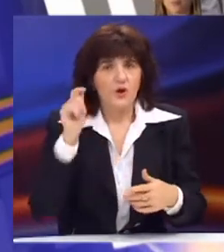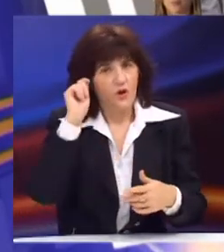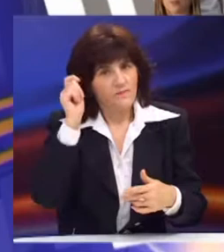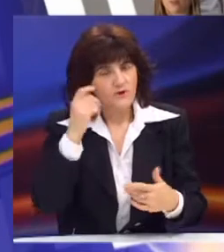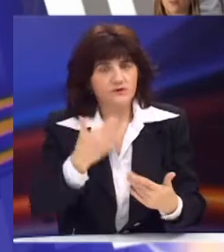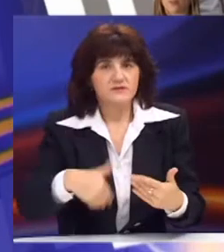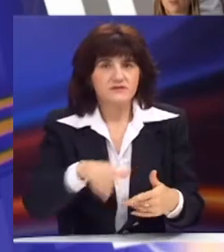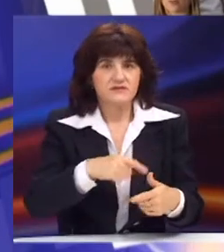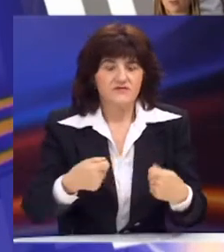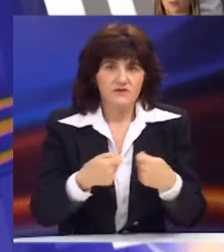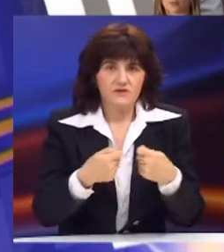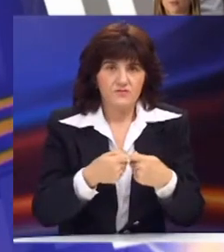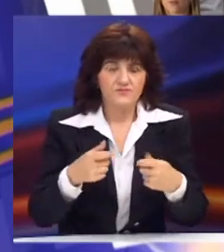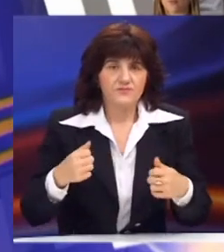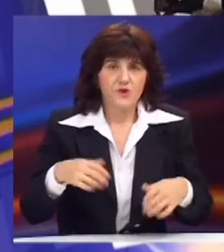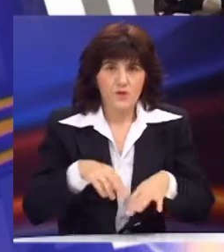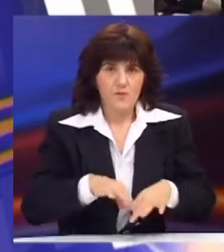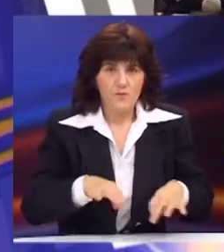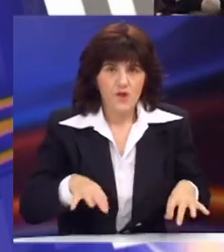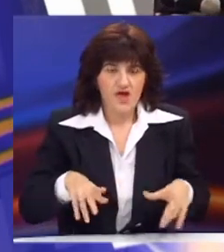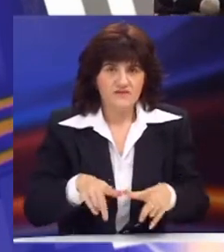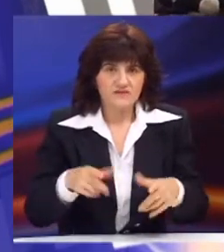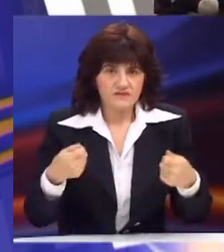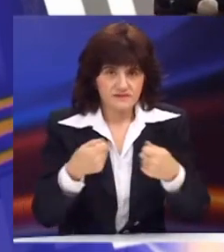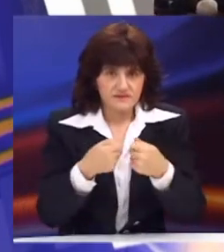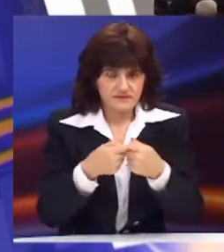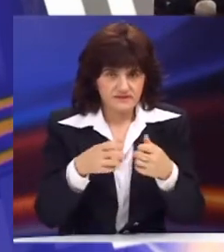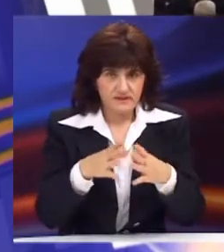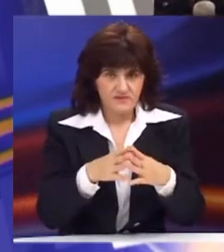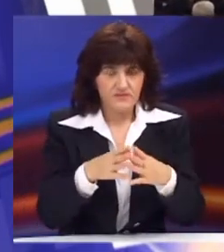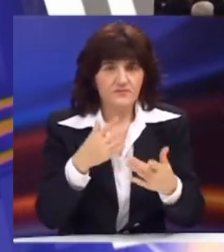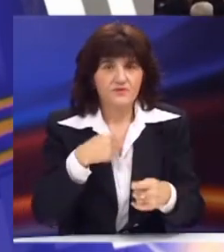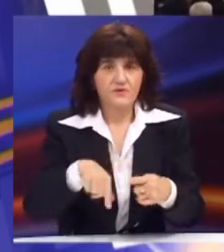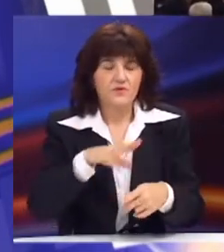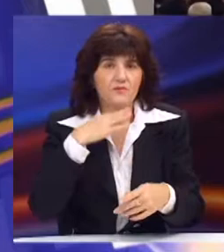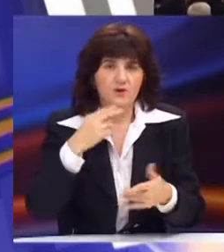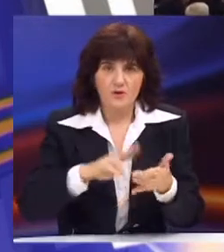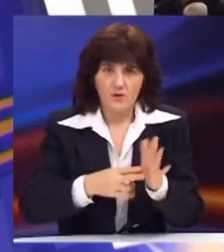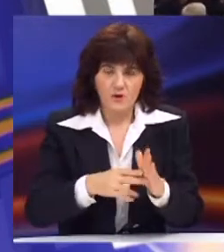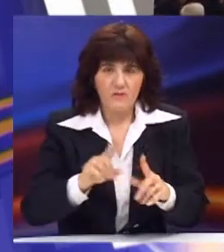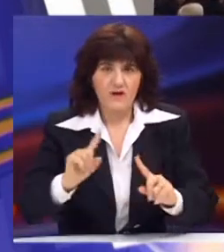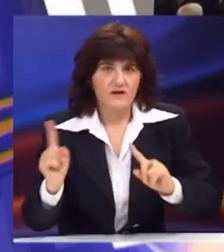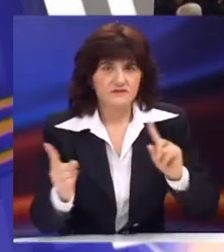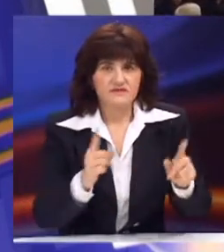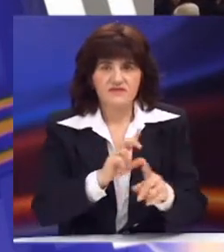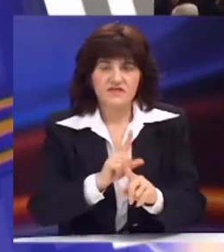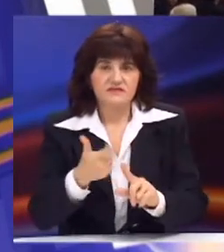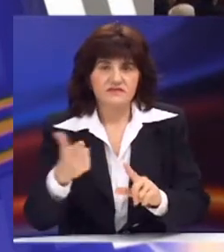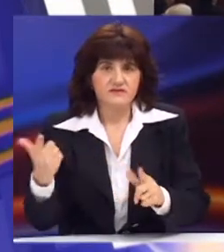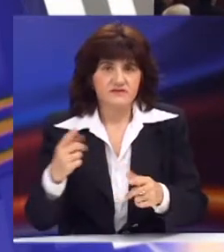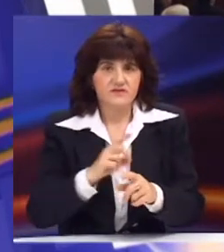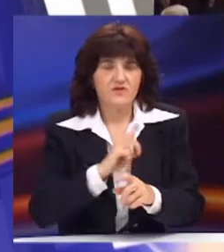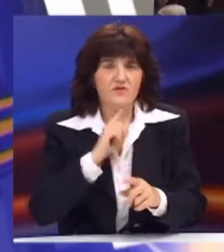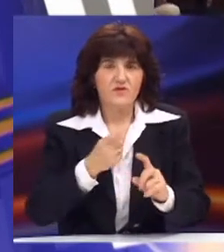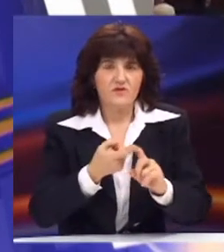Bunjevačku nacionalnu zajednicu. On je podsjetio da su Bunjevci posljednjih godina suočeni sa mnogim osporavanjima sa raznih strana, a da su